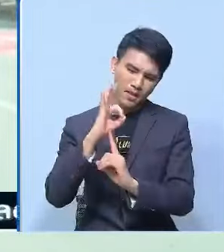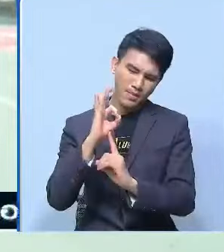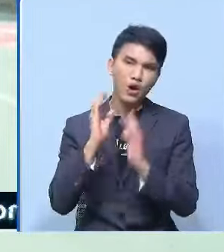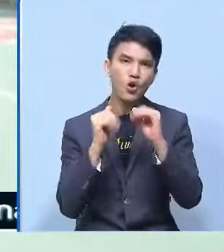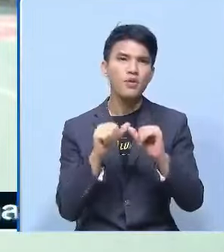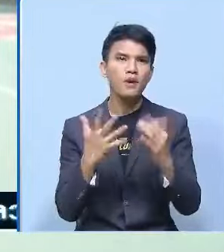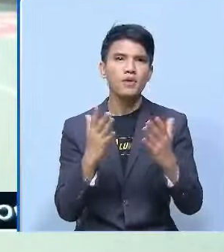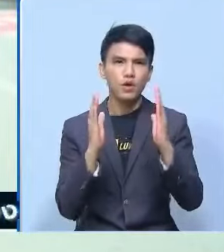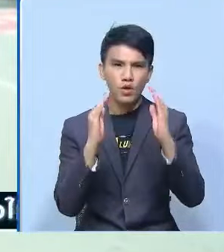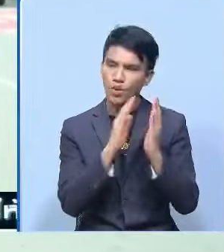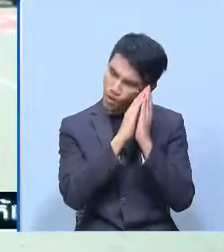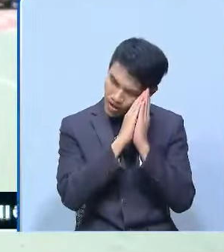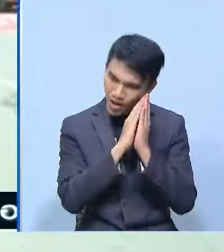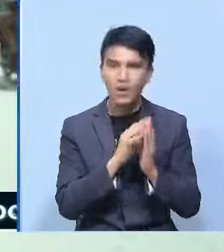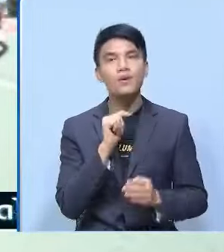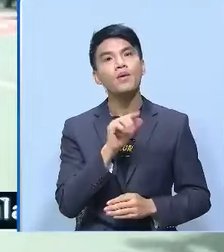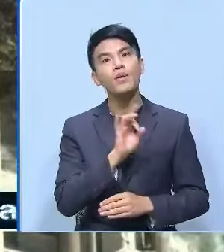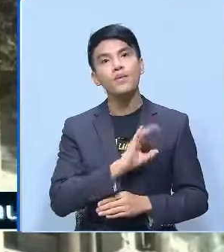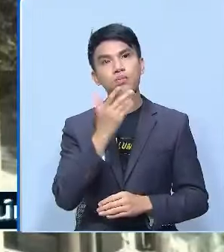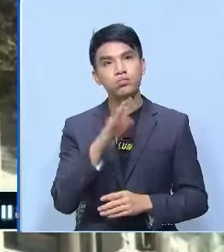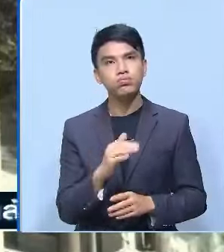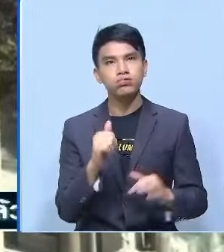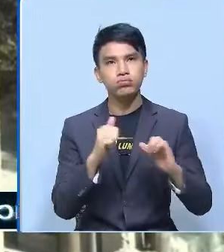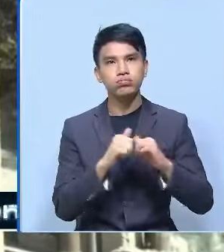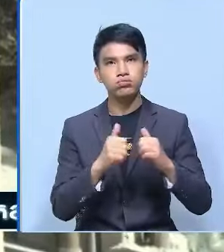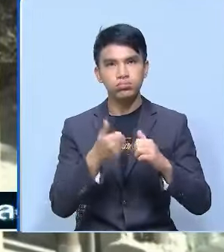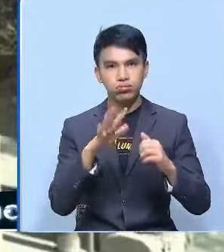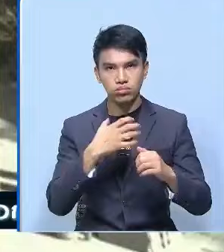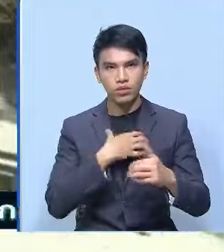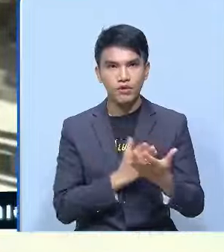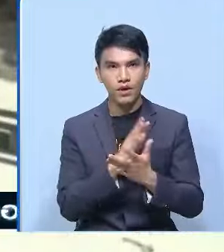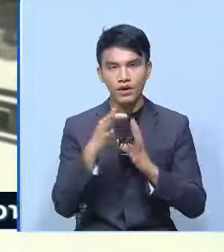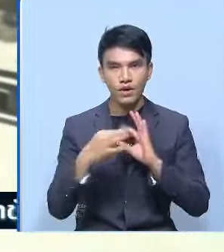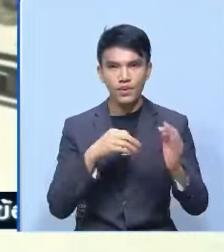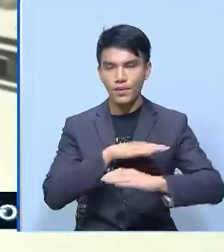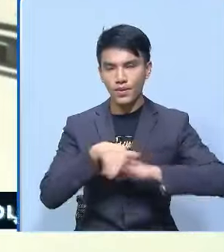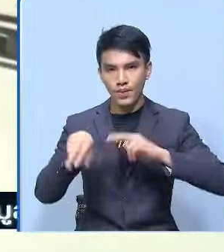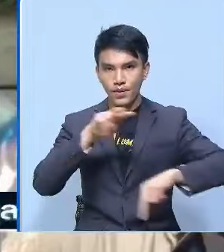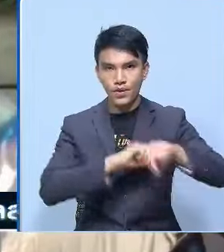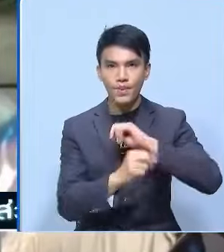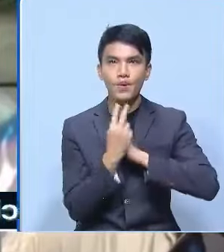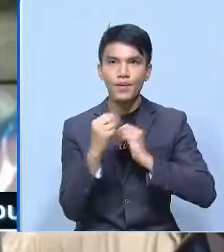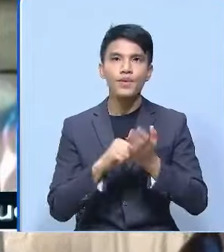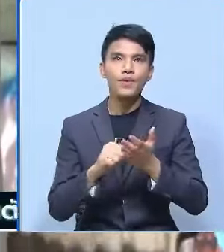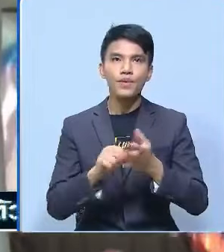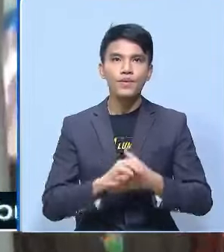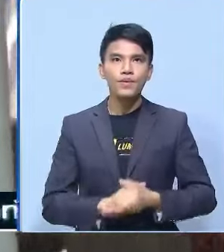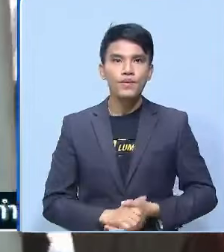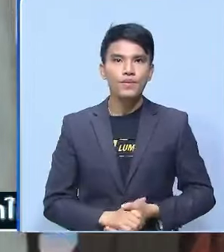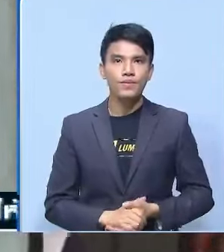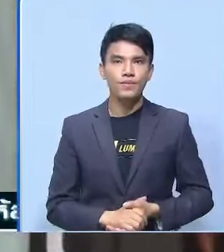ร่ร่อนมาอาศัยหลับนอนอยู่บริเวณนี้เพราะฉะนั้นพอเกิดเรื่องแบบนี้ปุ๊บก็อยากให้หน่วยงานที่เกี่ยวข้องเข้ามาช่วยดูแลแก้ไขหน่อยค่ะ